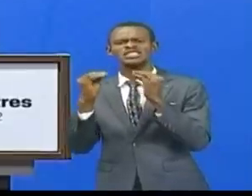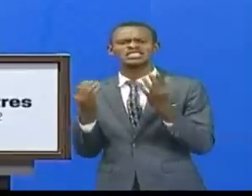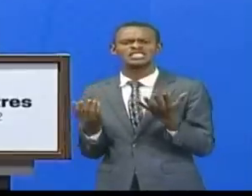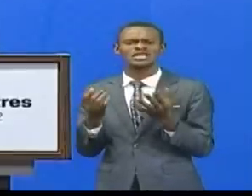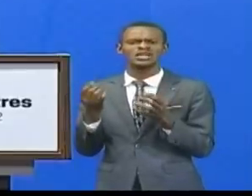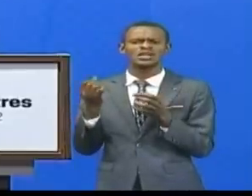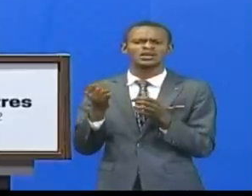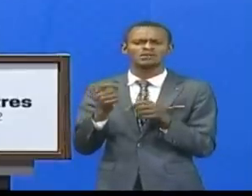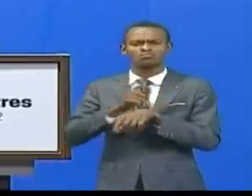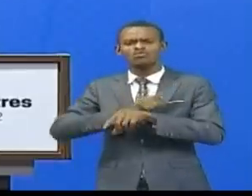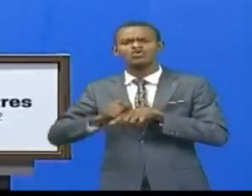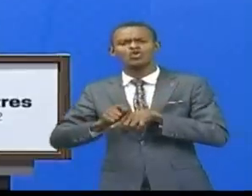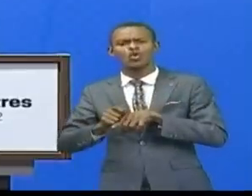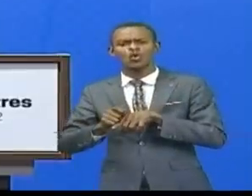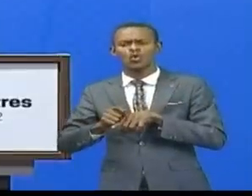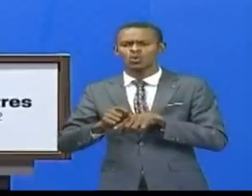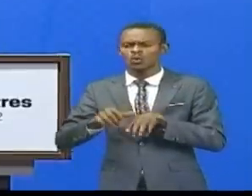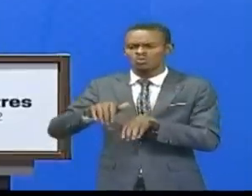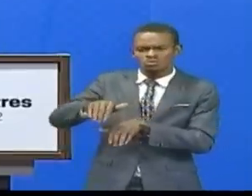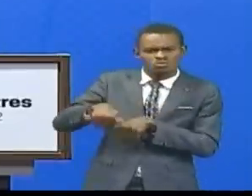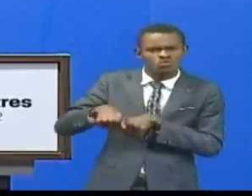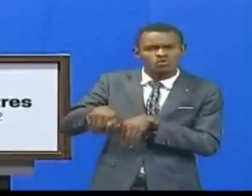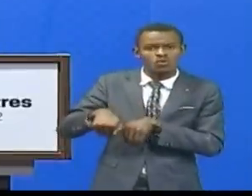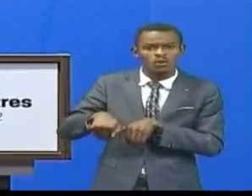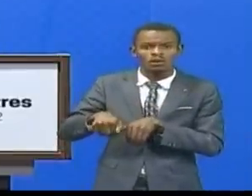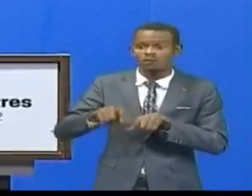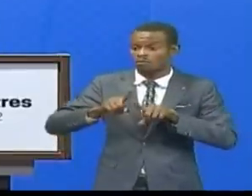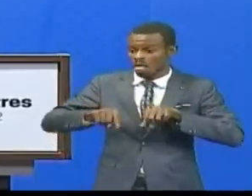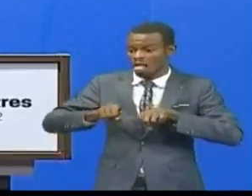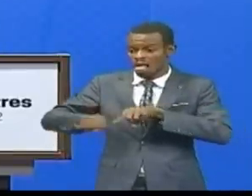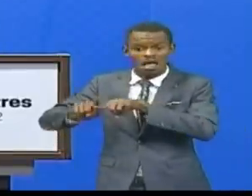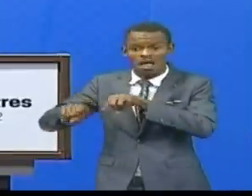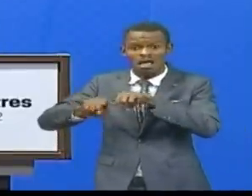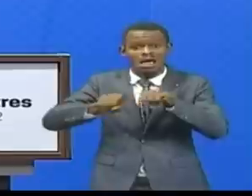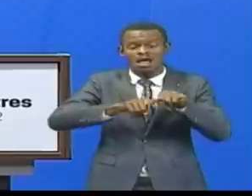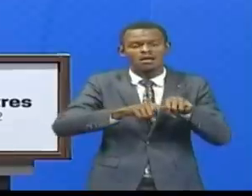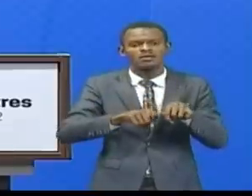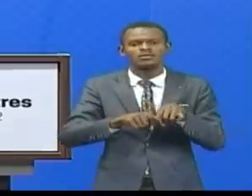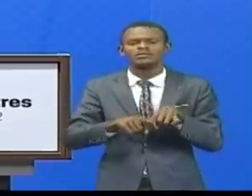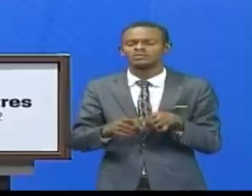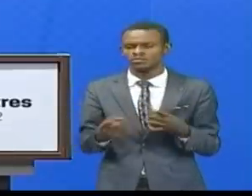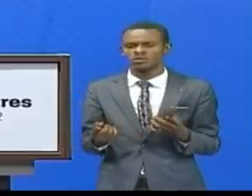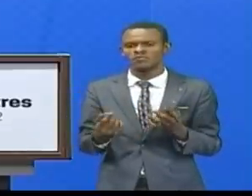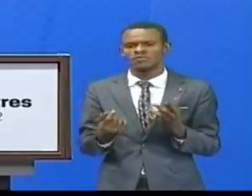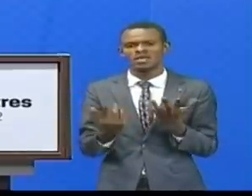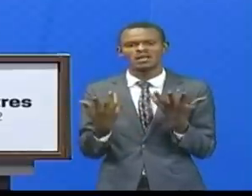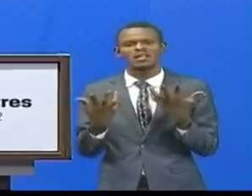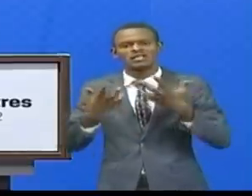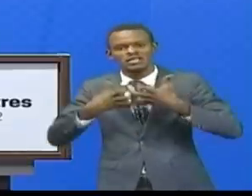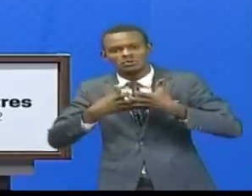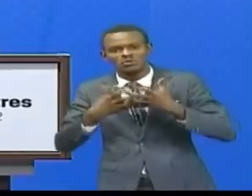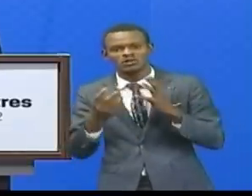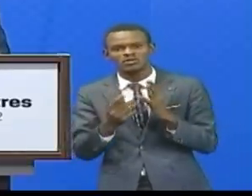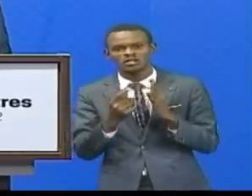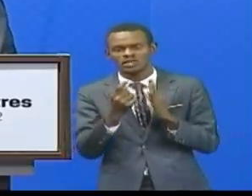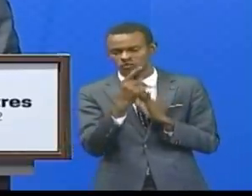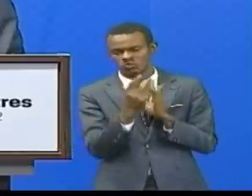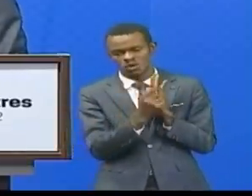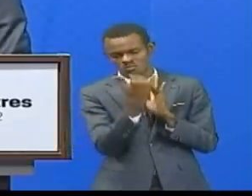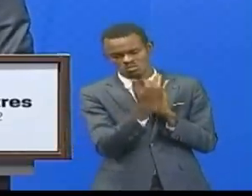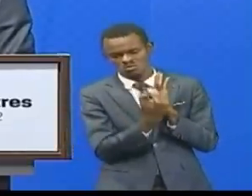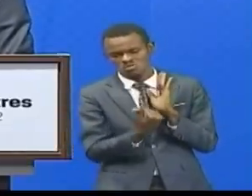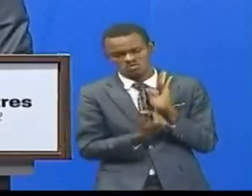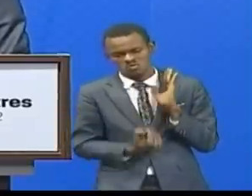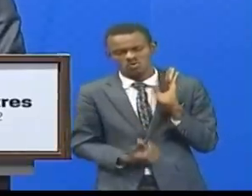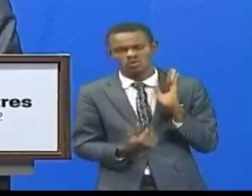l'exploitation agricole suivant le régime réel d'imposition qui s'effectue par voie d'acompte